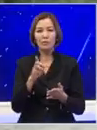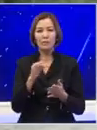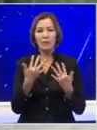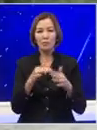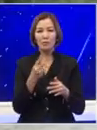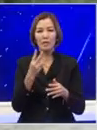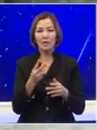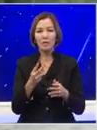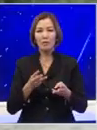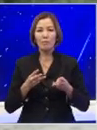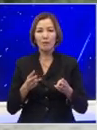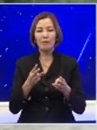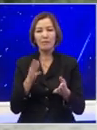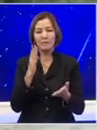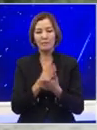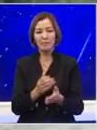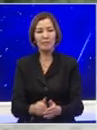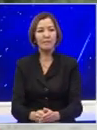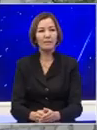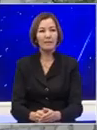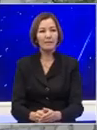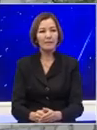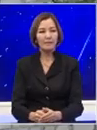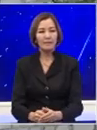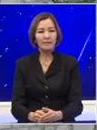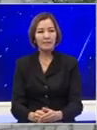ауылында 2 блоктык модульдік қазандық бар.